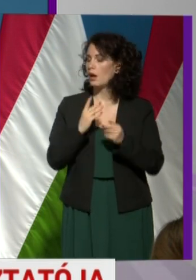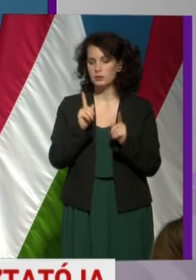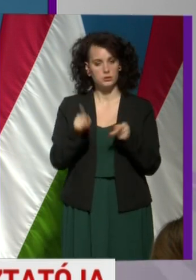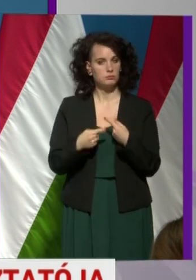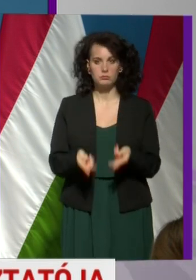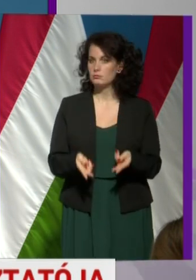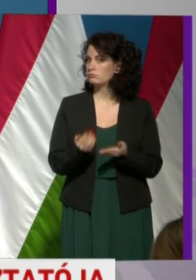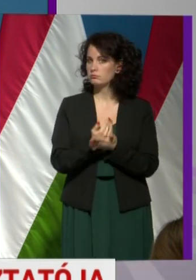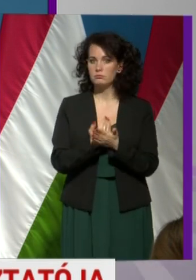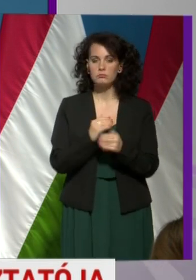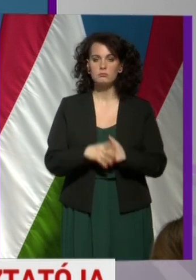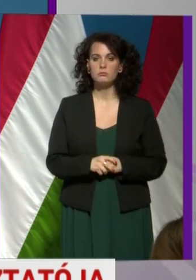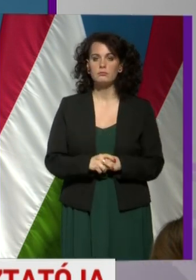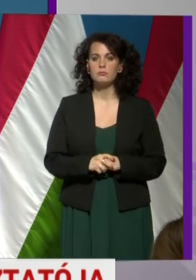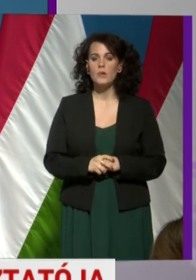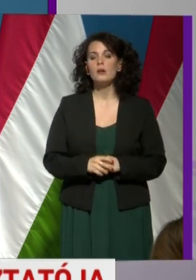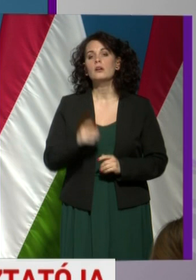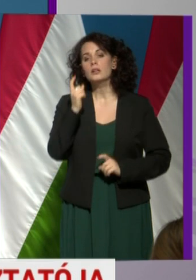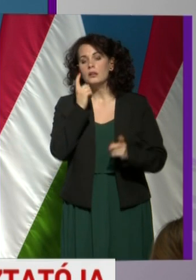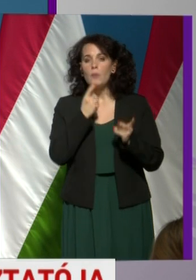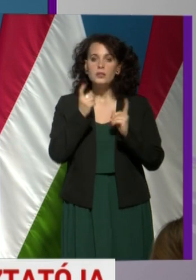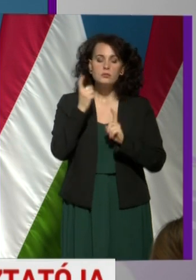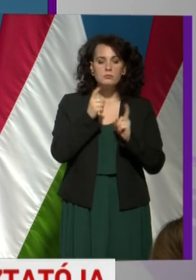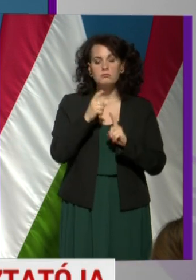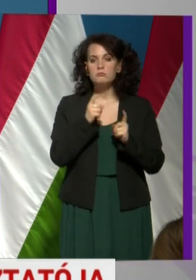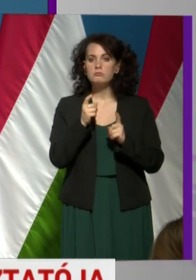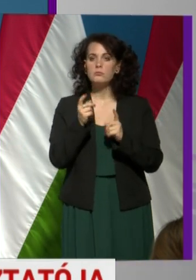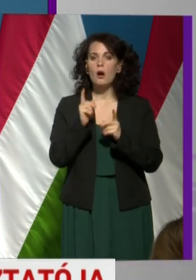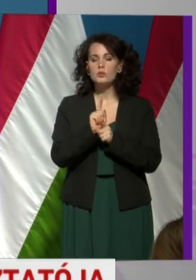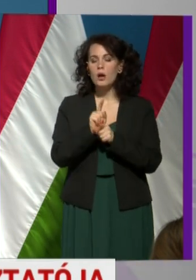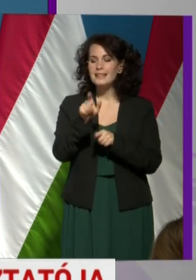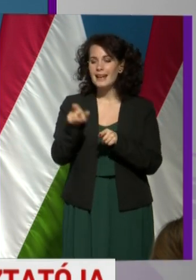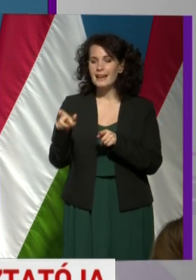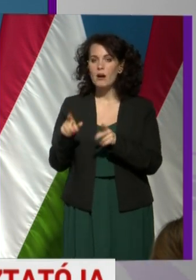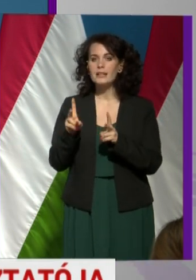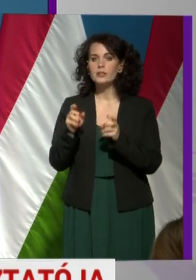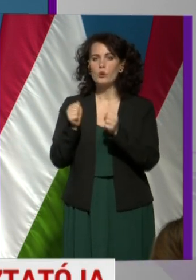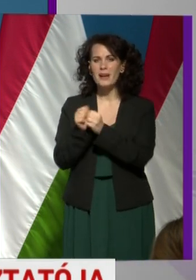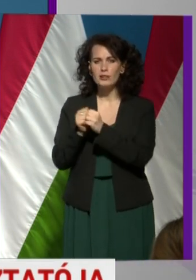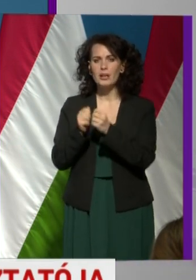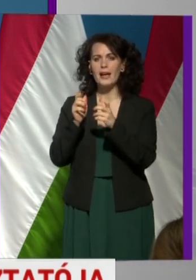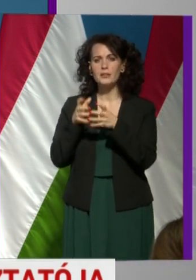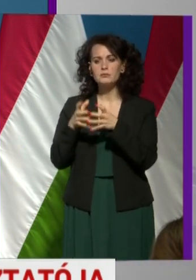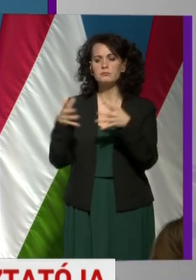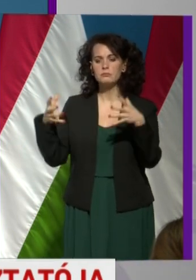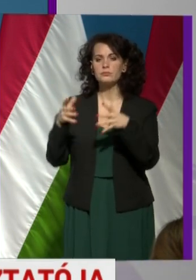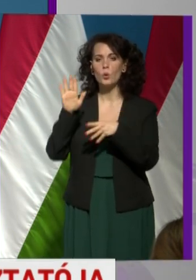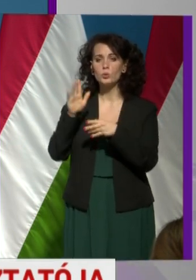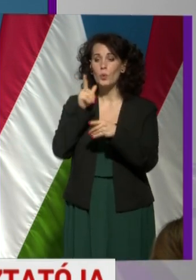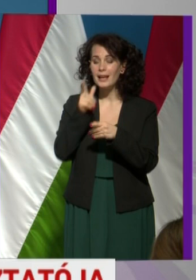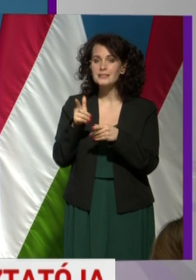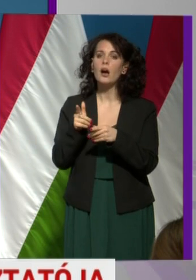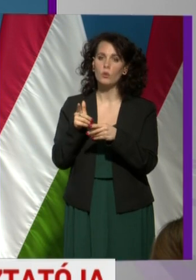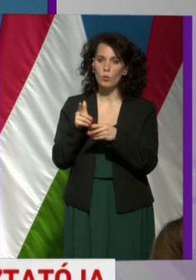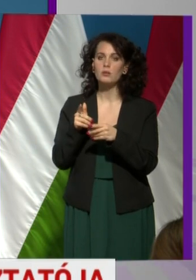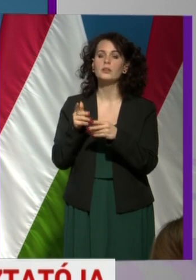használni. Vélelmezzük azt, hogy azok a gyerekek, akik viszonylag tömegesen otthon lesznek, majd az ő számukra az étkezés